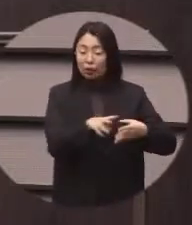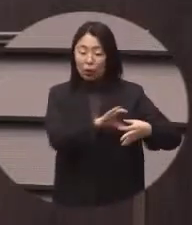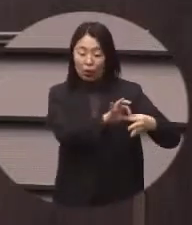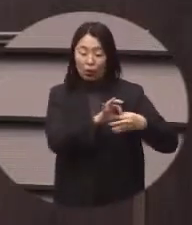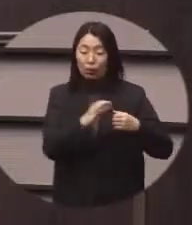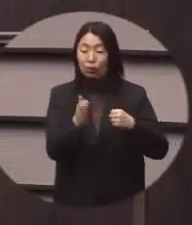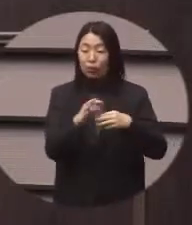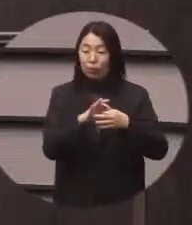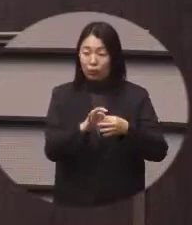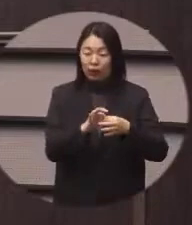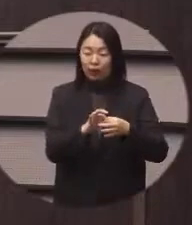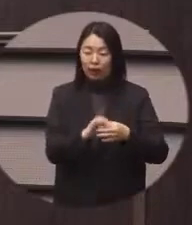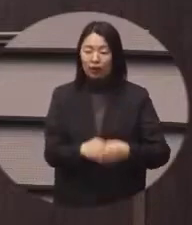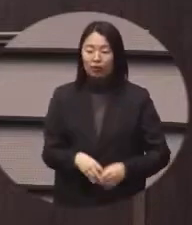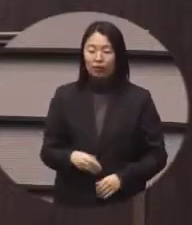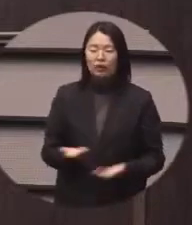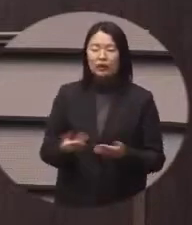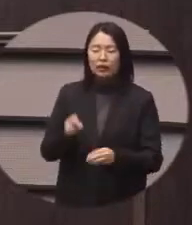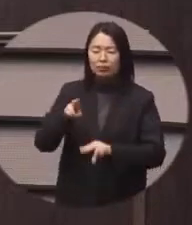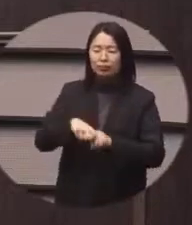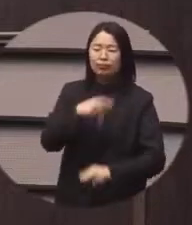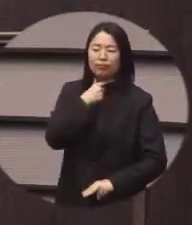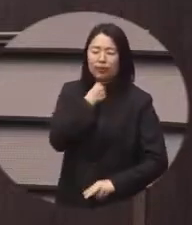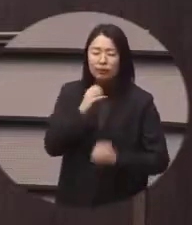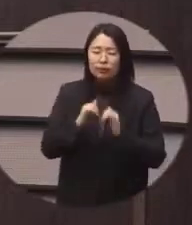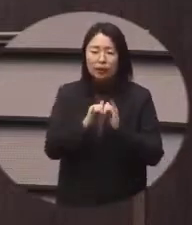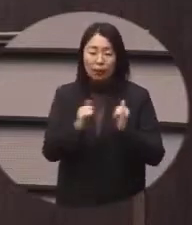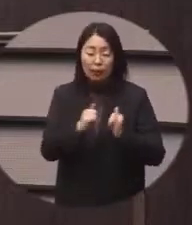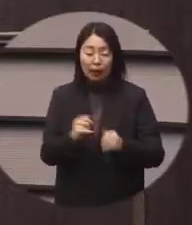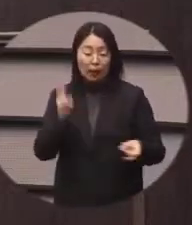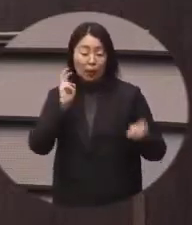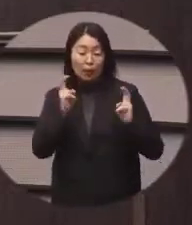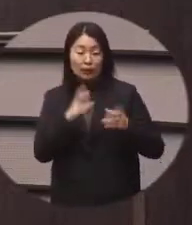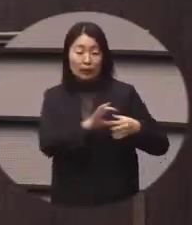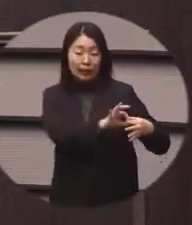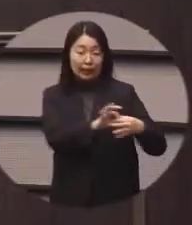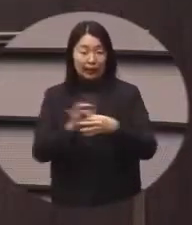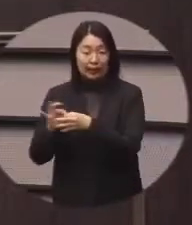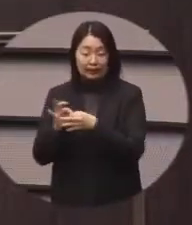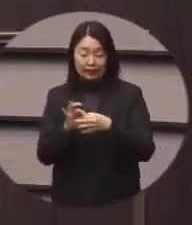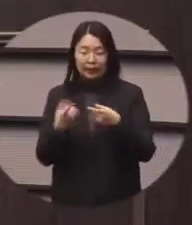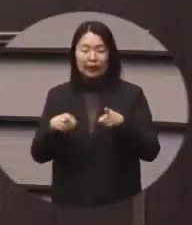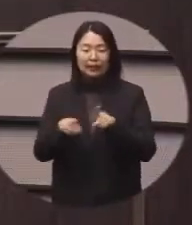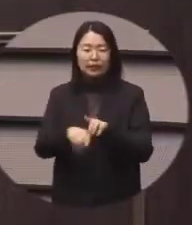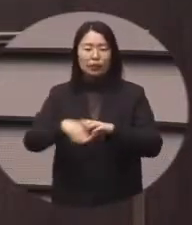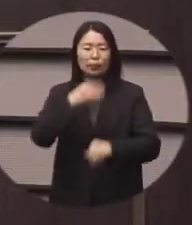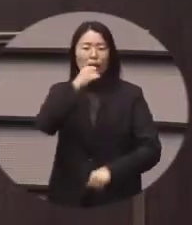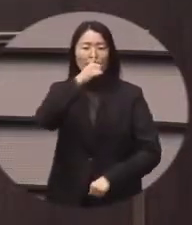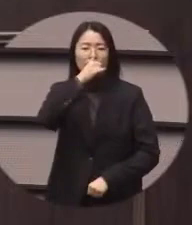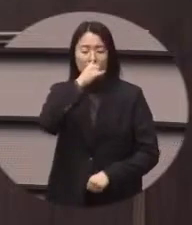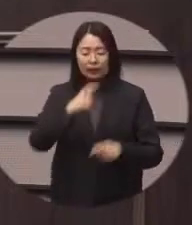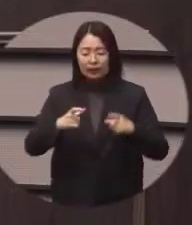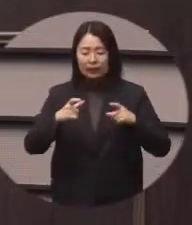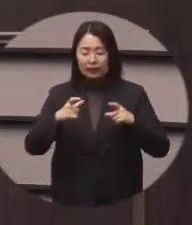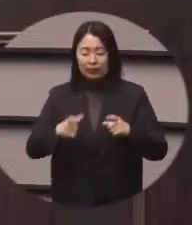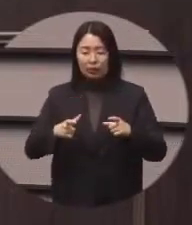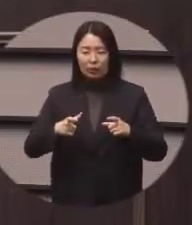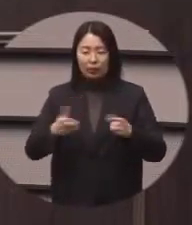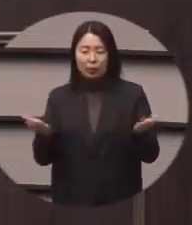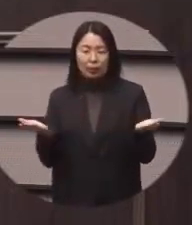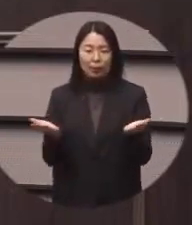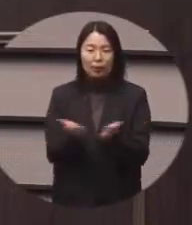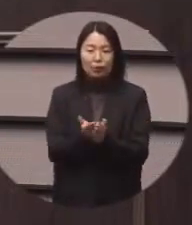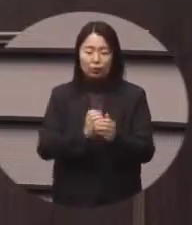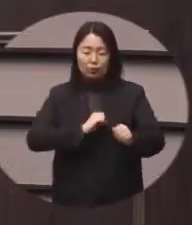구직자와 구인기업 간 일자리 매칭부터 기업 회로까지 함께 해결할 수 있는 현장 중심 행정도